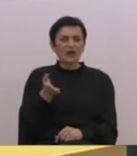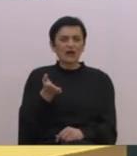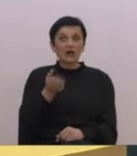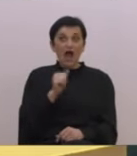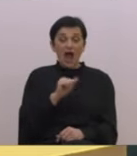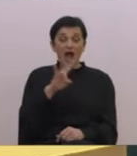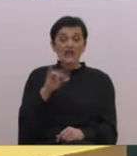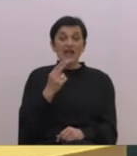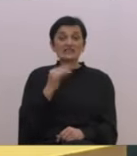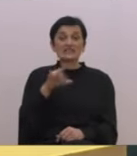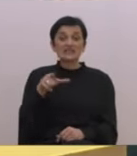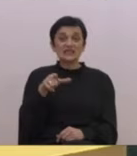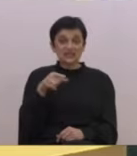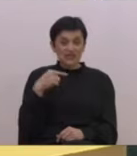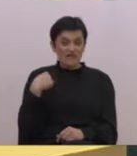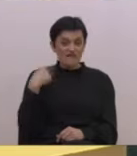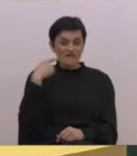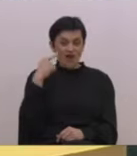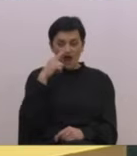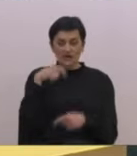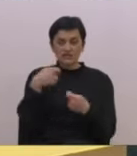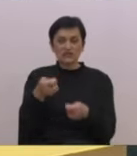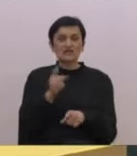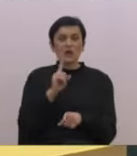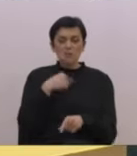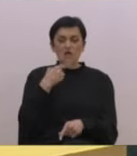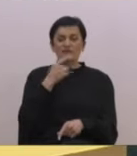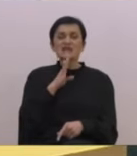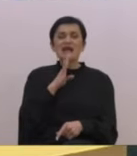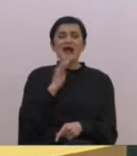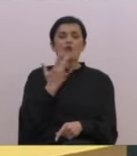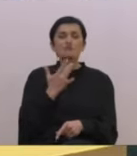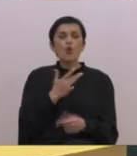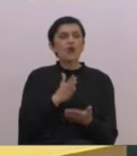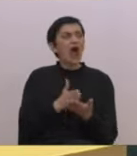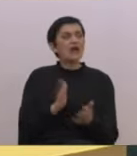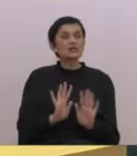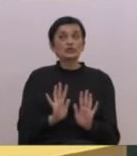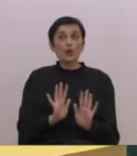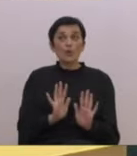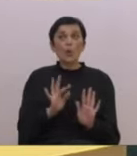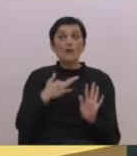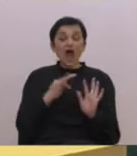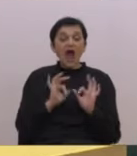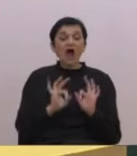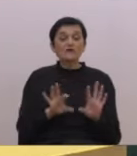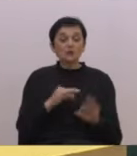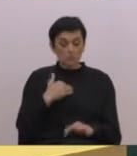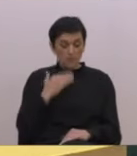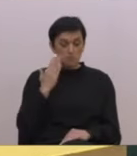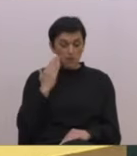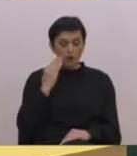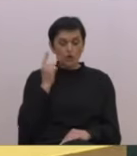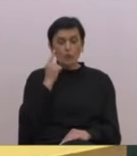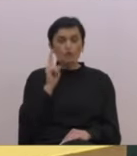ანას წითლიძეს ვაწყენინე, იმიტომ რომ თქვი, რომ ხალი პოლიტიკოსები არ არსებობენ, თქო, არა აღხსენ, მე მართლა მგონია, რომ